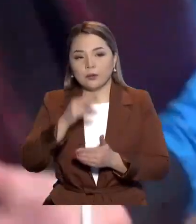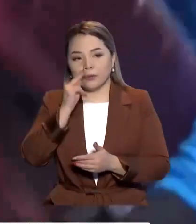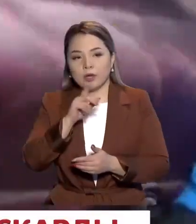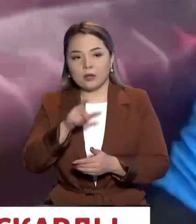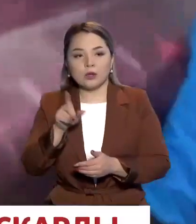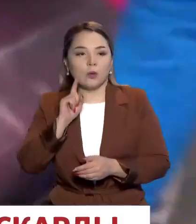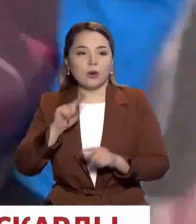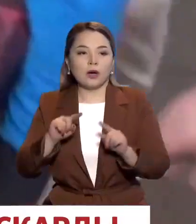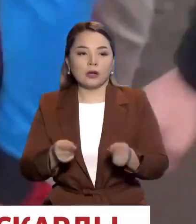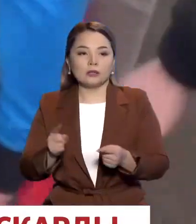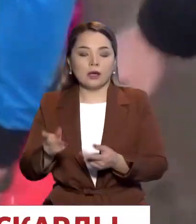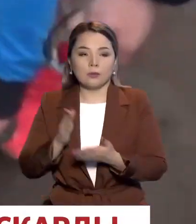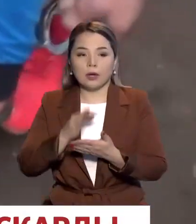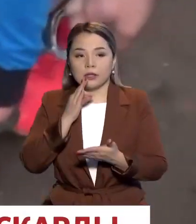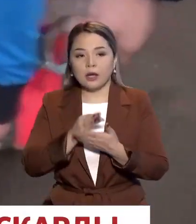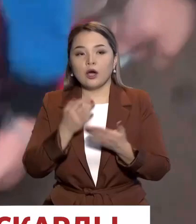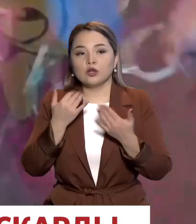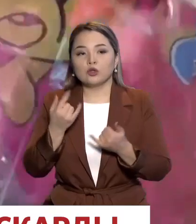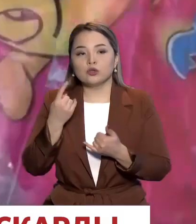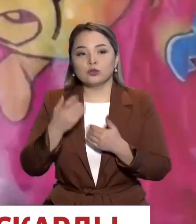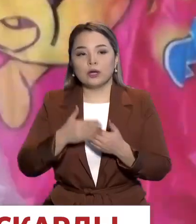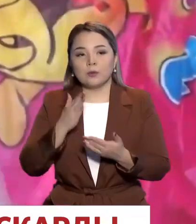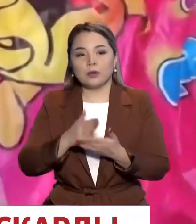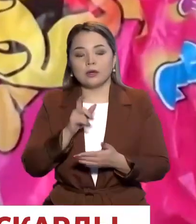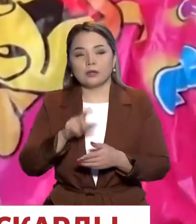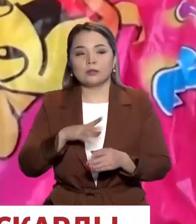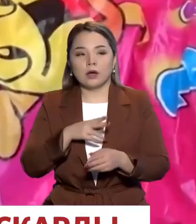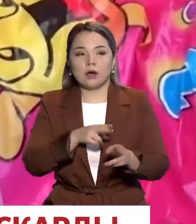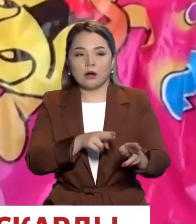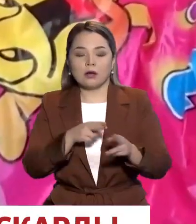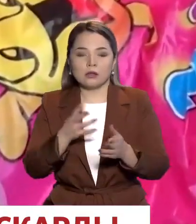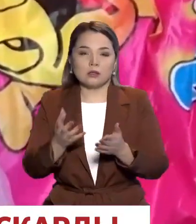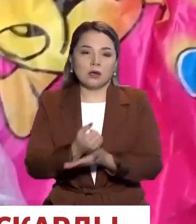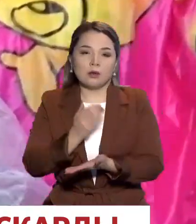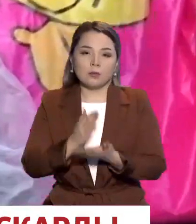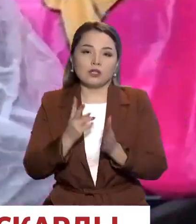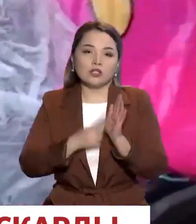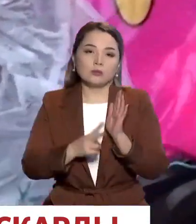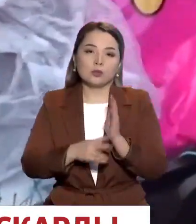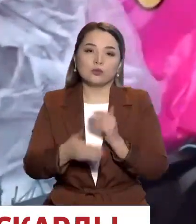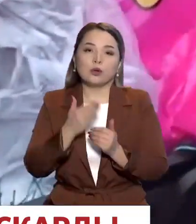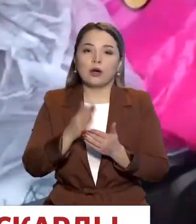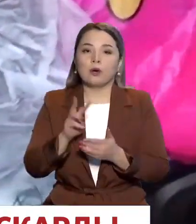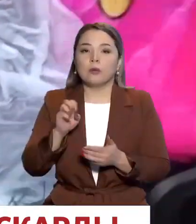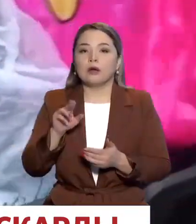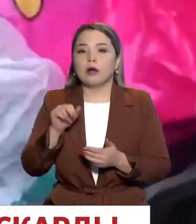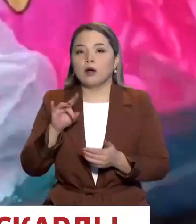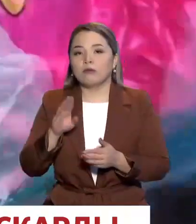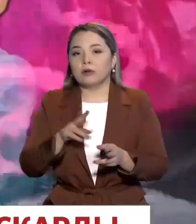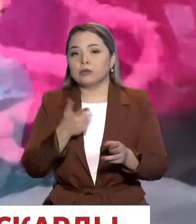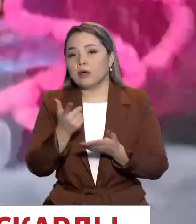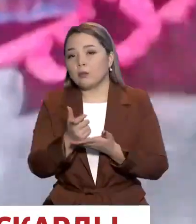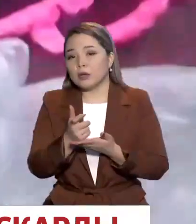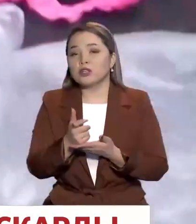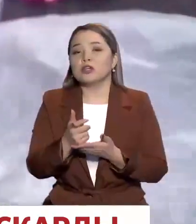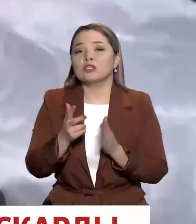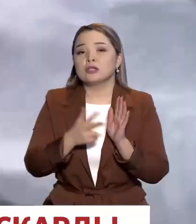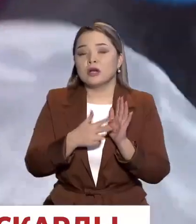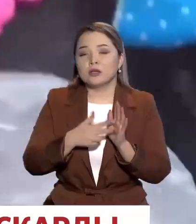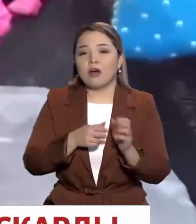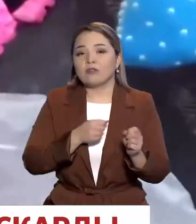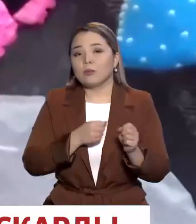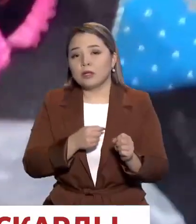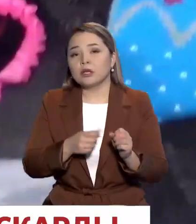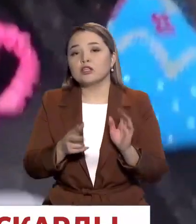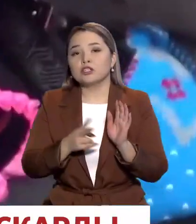қамау изоляторына тоғытылды. Олардан 100-ден астам қару тәркіленді. Атап айтқанда 70-ке жуық Макаров тапаншасы, 8 автомат, 7